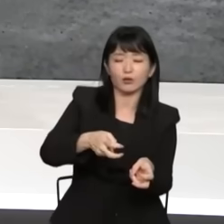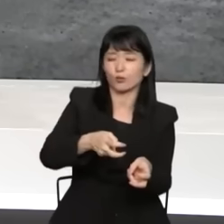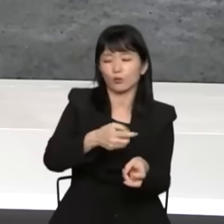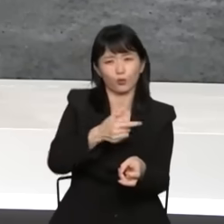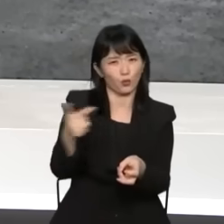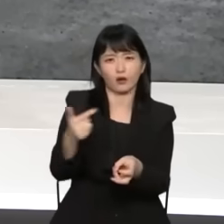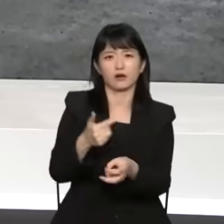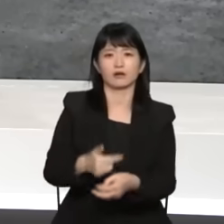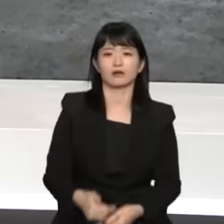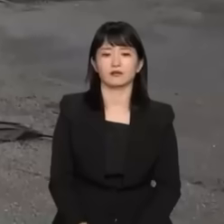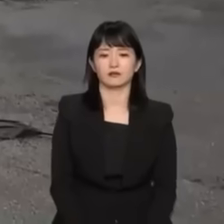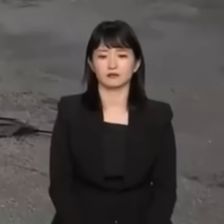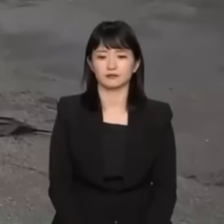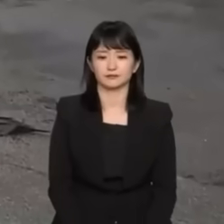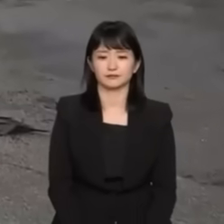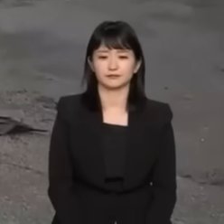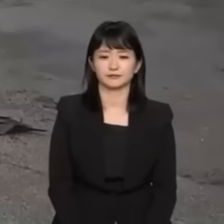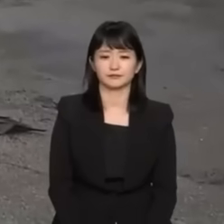윤정주 기자입니다.